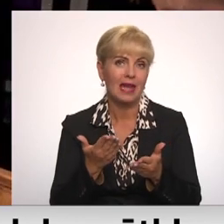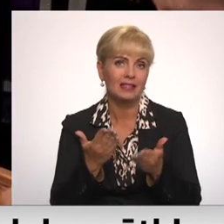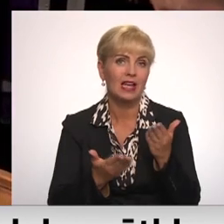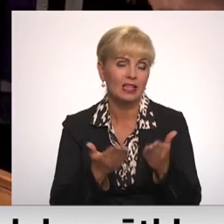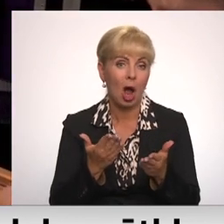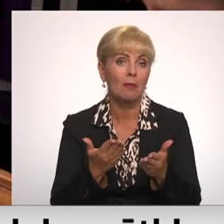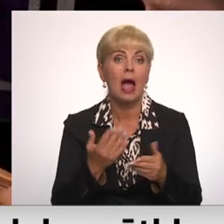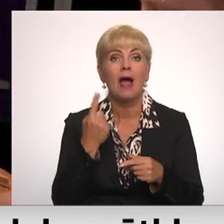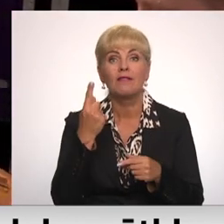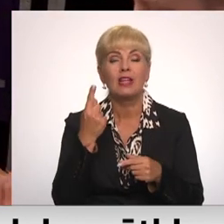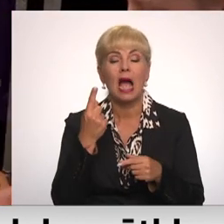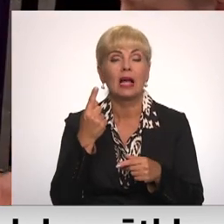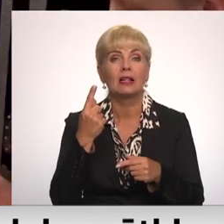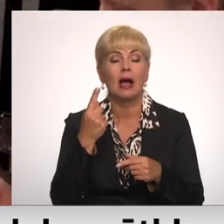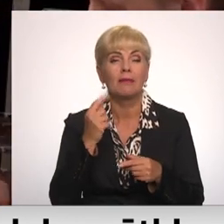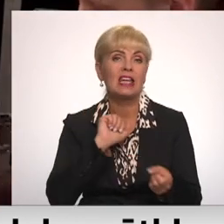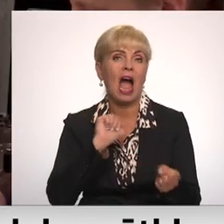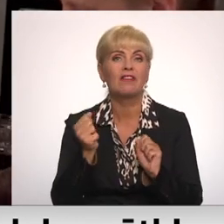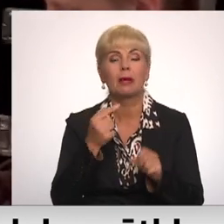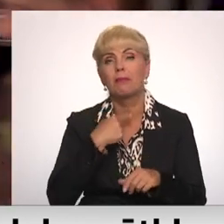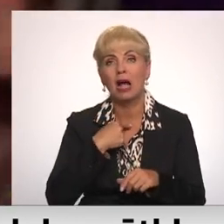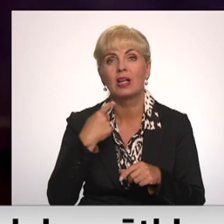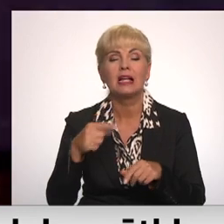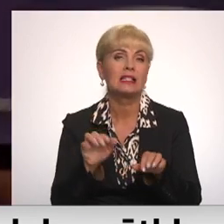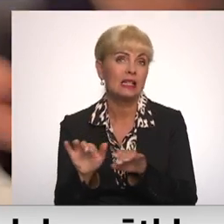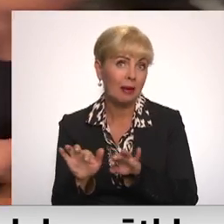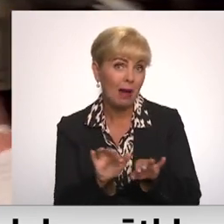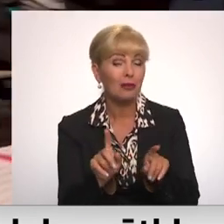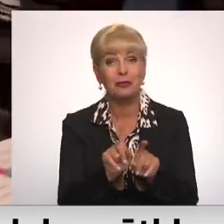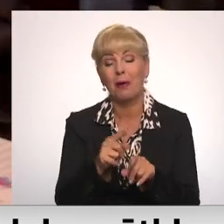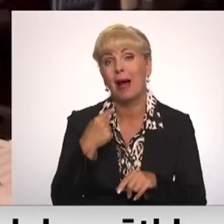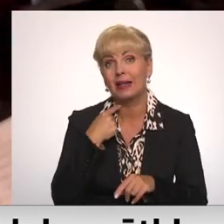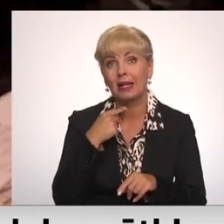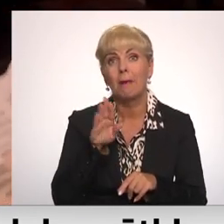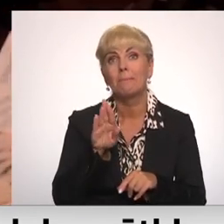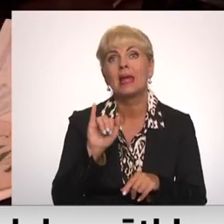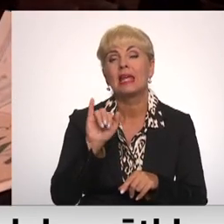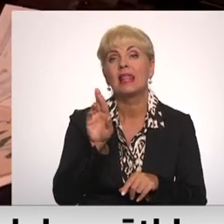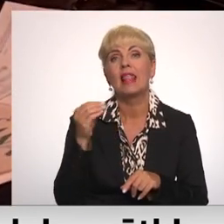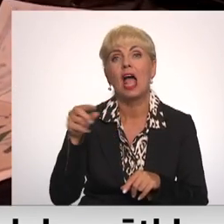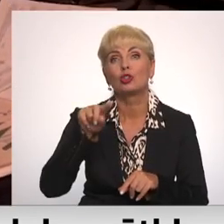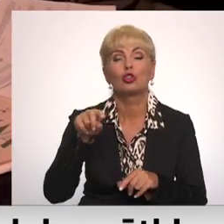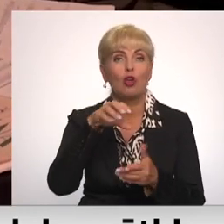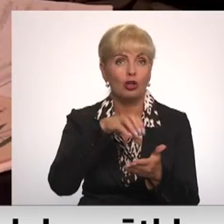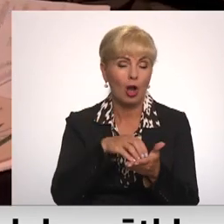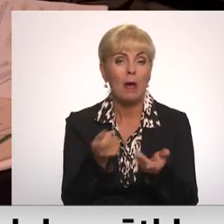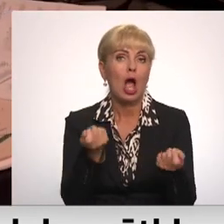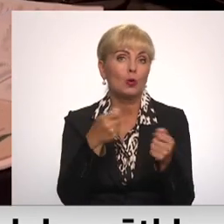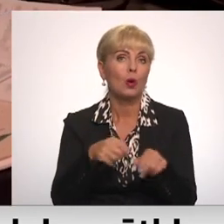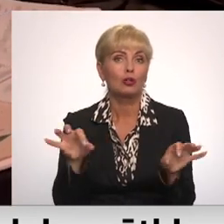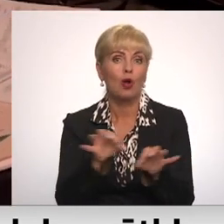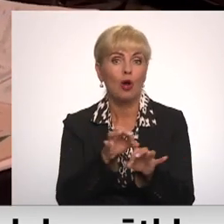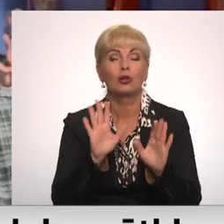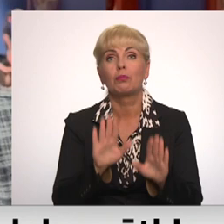Kamēr vieni ievingrina balses, citi iesilda pirkstus. Gluži tāpat kā Rīgā, arī Minnesotā dziesmu un deju svētku noslēguma koncerts solās